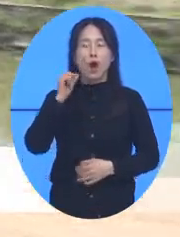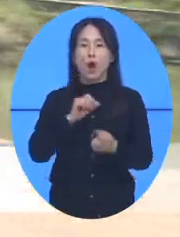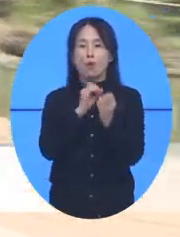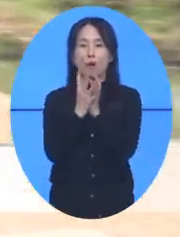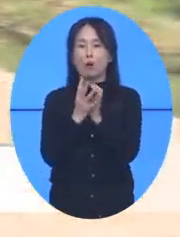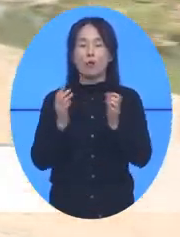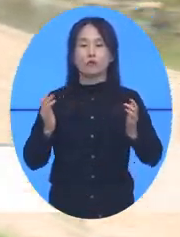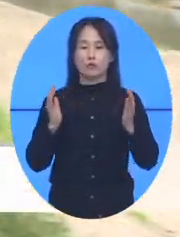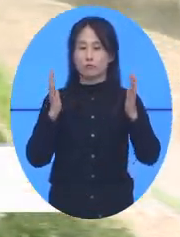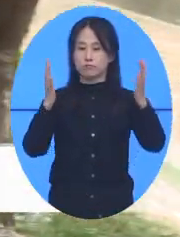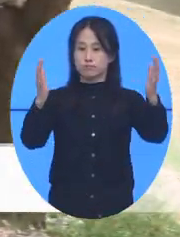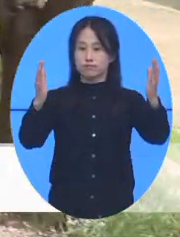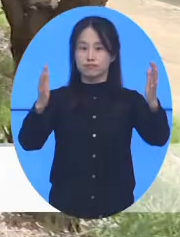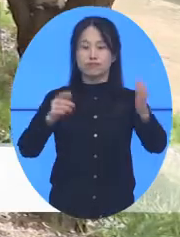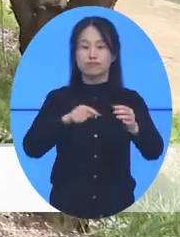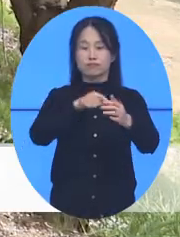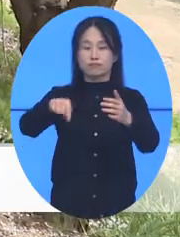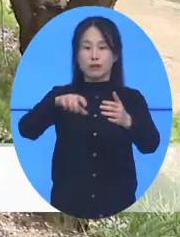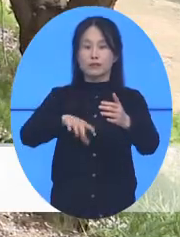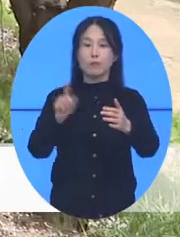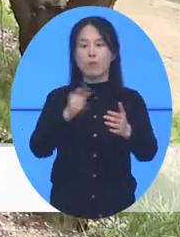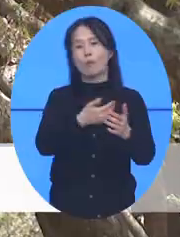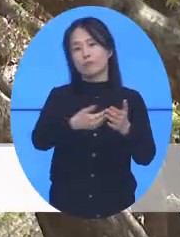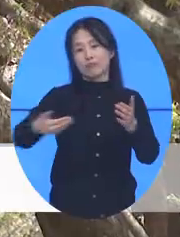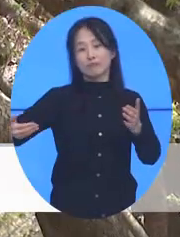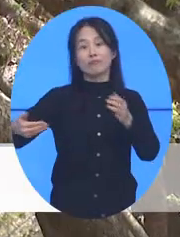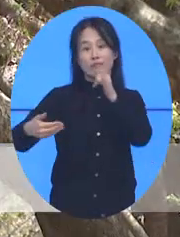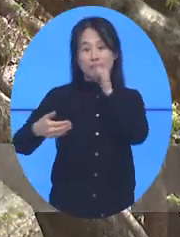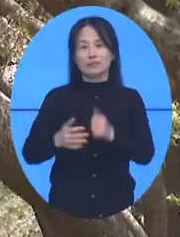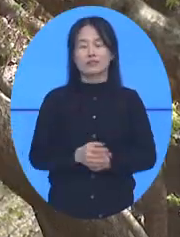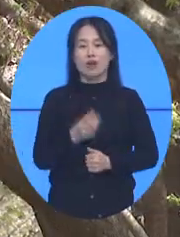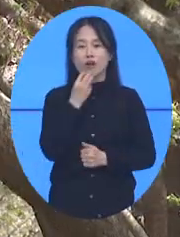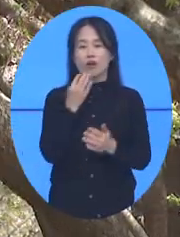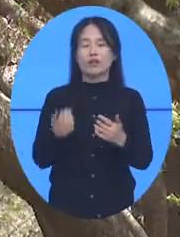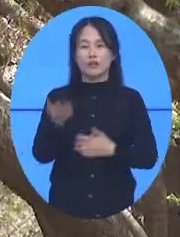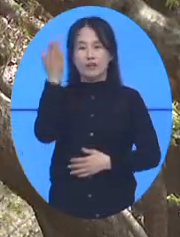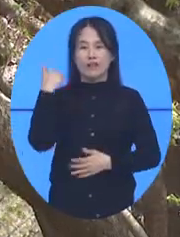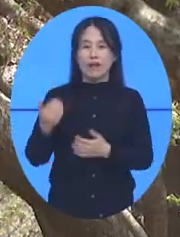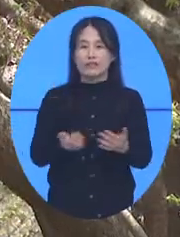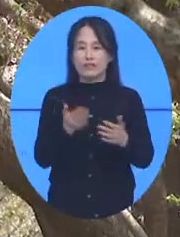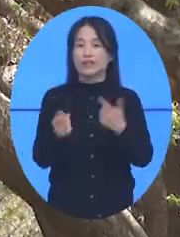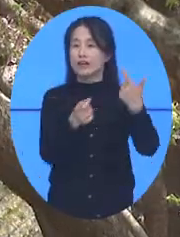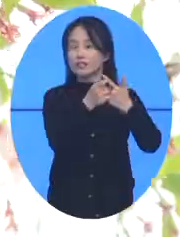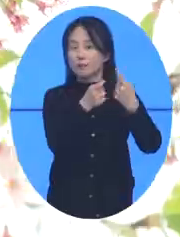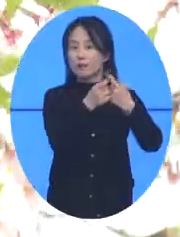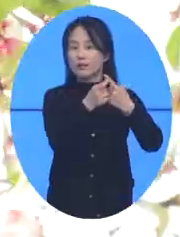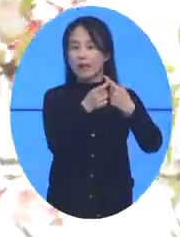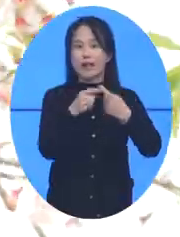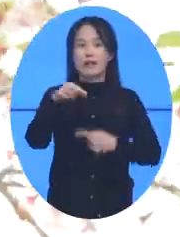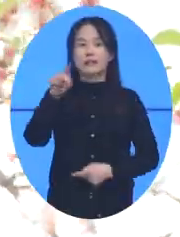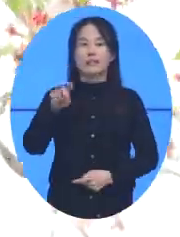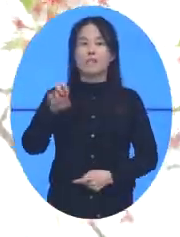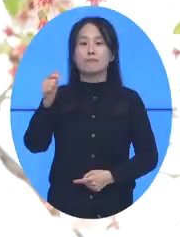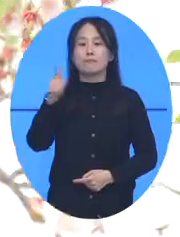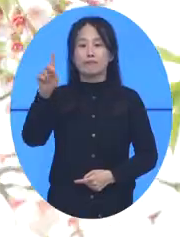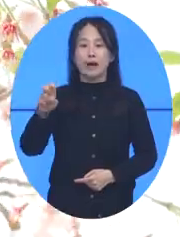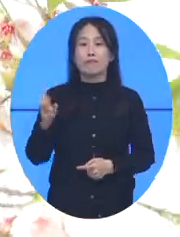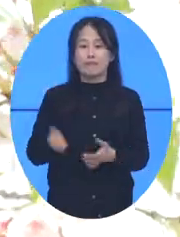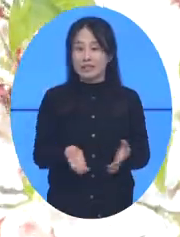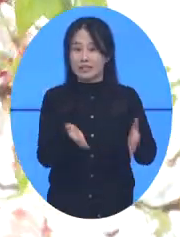양 벚꽃길 사이로 황구지천이 한가로이 흐르는 이곳 경기 옛길에 첫 번째 길 삼남길 중 한 구간입니다